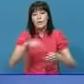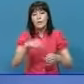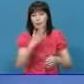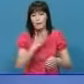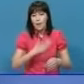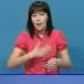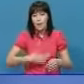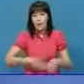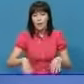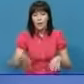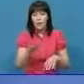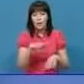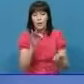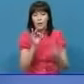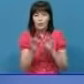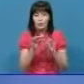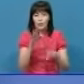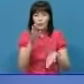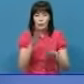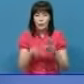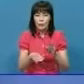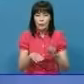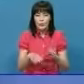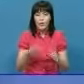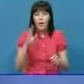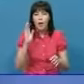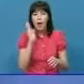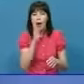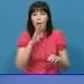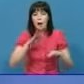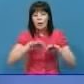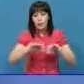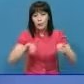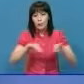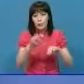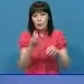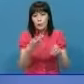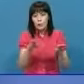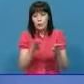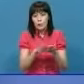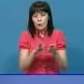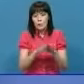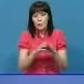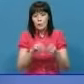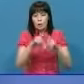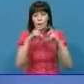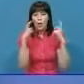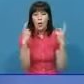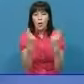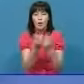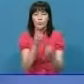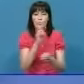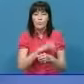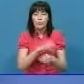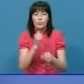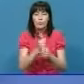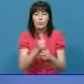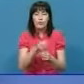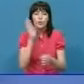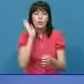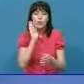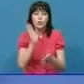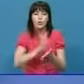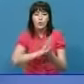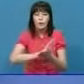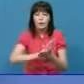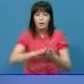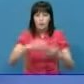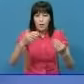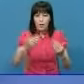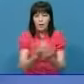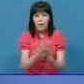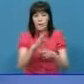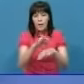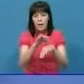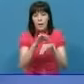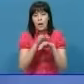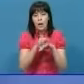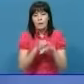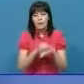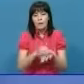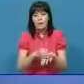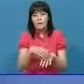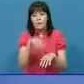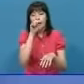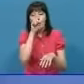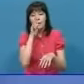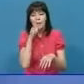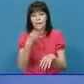жағдай, мол мүмкіндіктер. Аквапаркте қазір үш бірдей үлкен хау жұмыс істейді. Уақытымен суы тазартылып, заманауи жабдықтармен қамтылған. Балауса